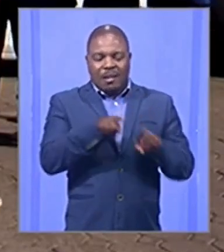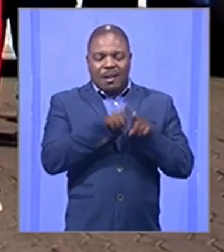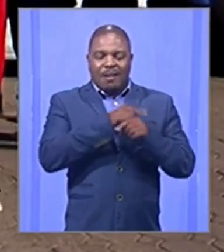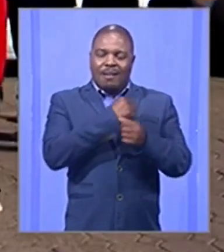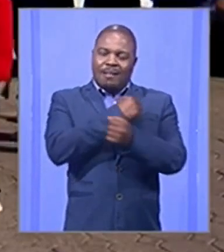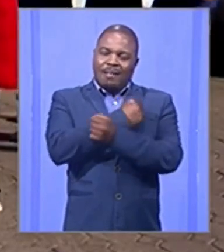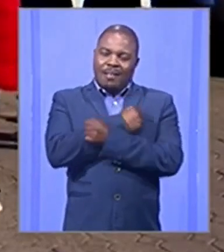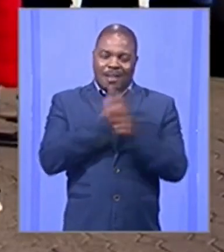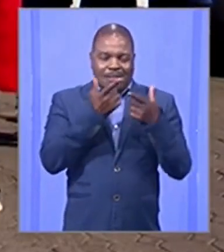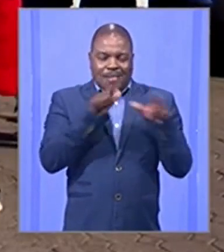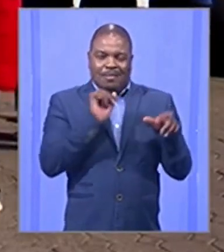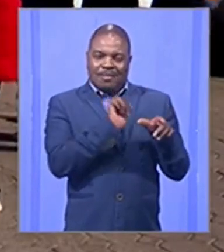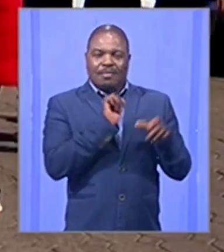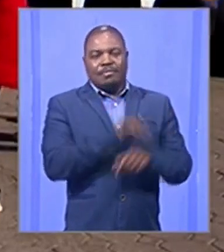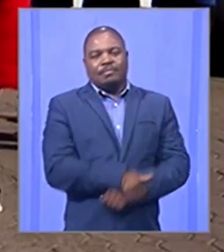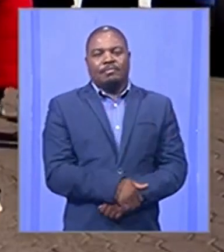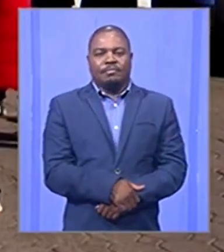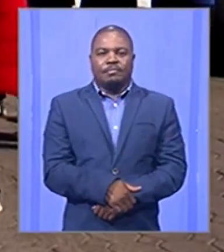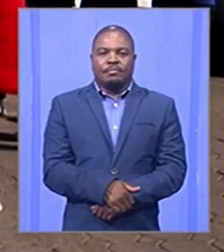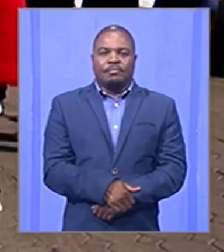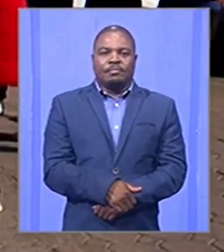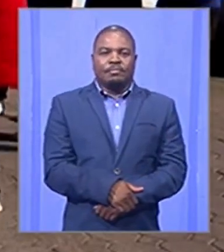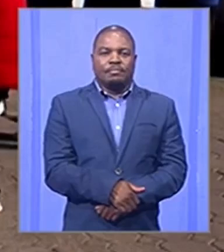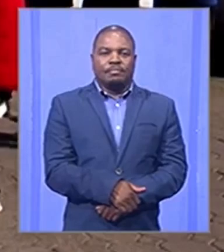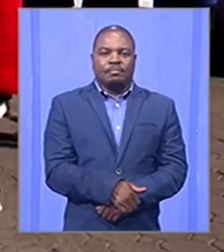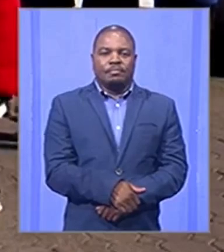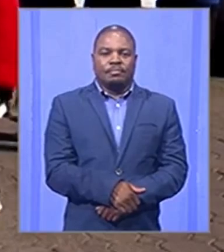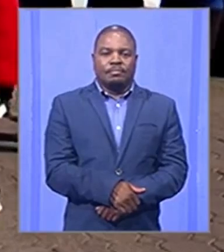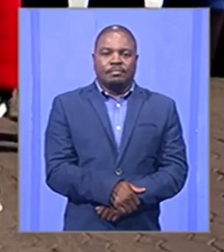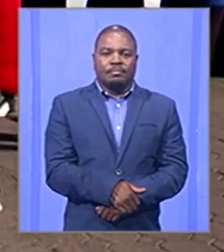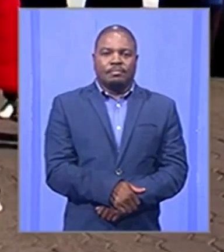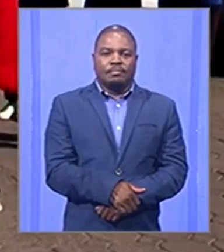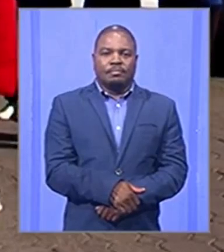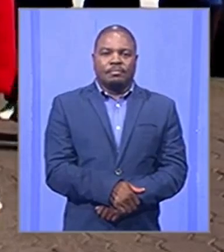Molemo one motho wa SABC News Mabopane.